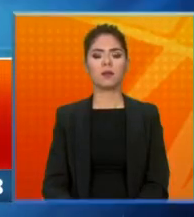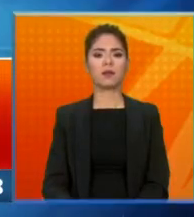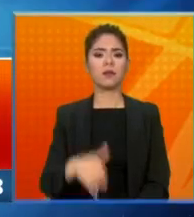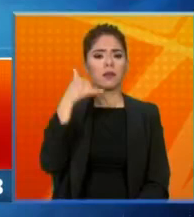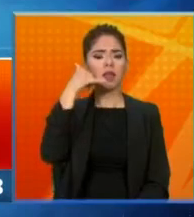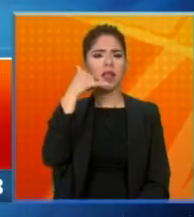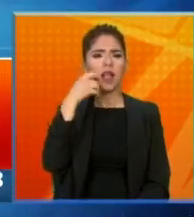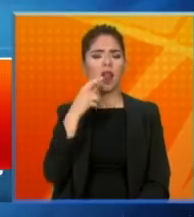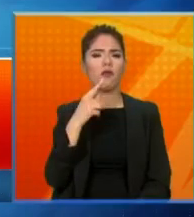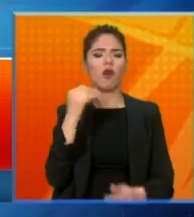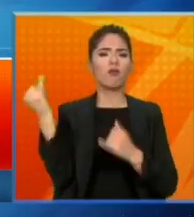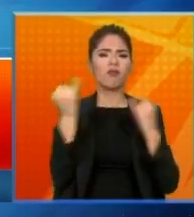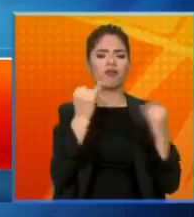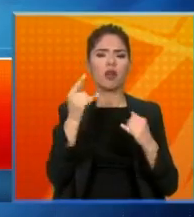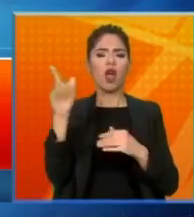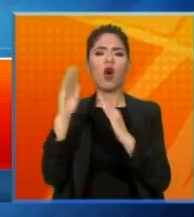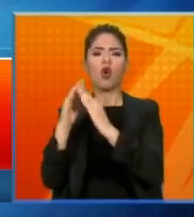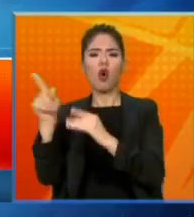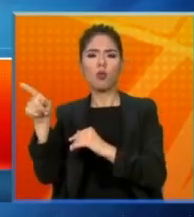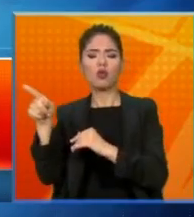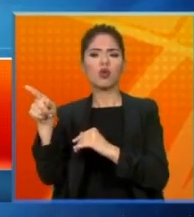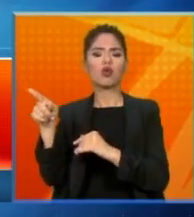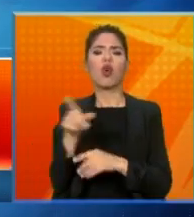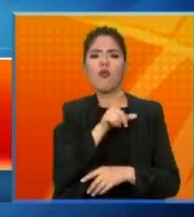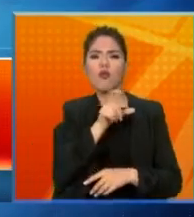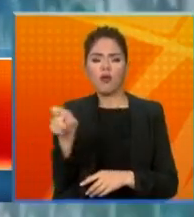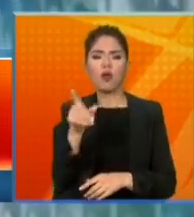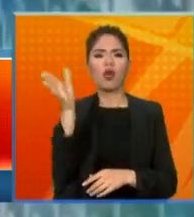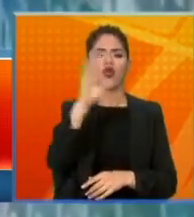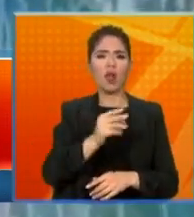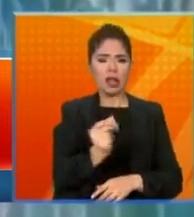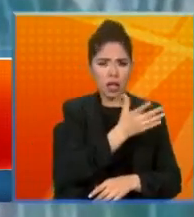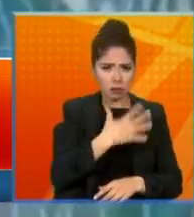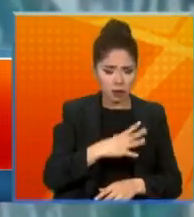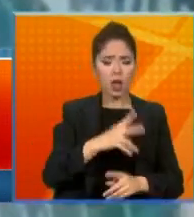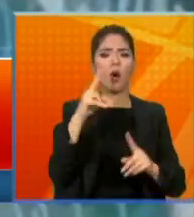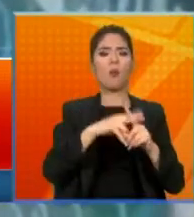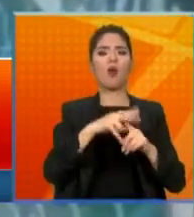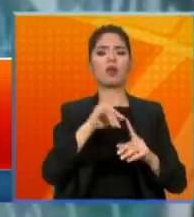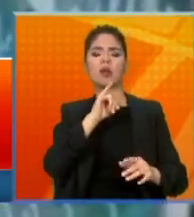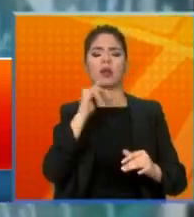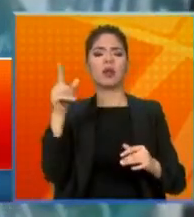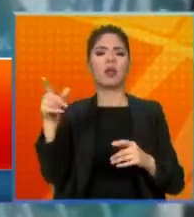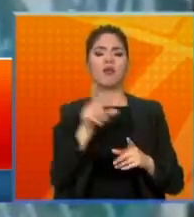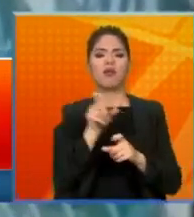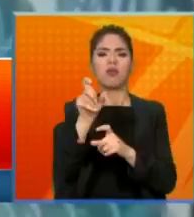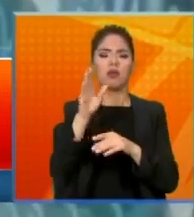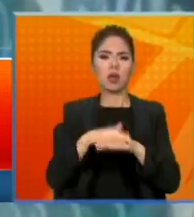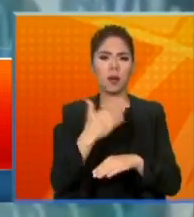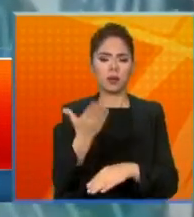Telefonda tartıştığı komşusunu sokak ortasında vurdu. Kaçmak isterken de polisle çatıştı.